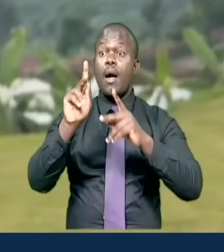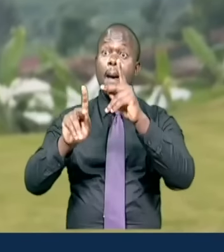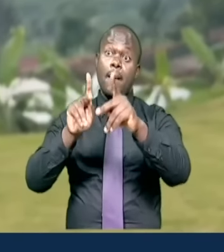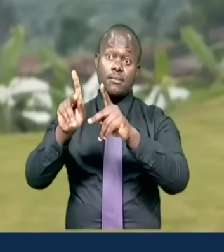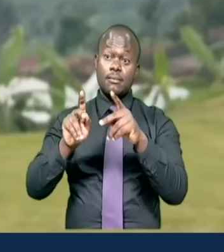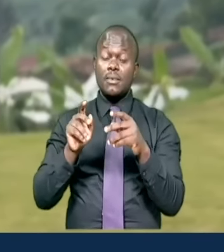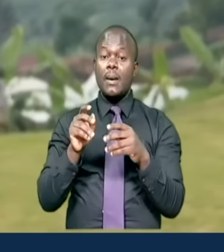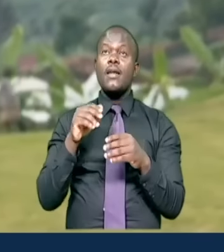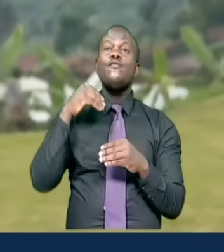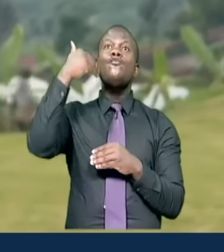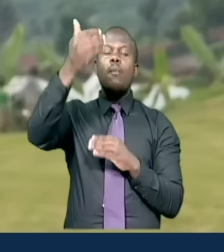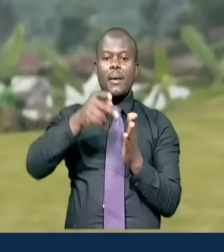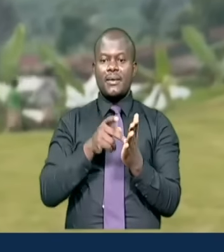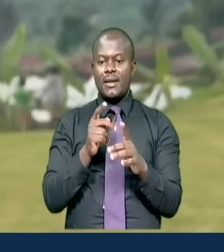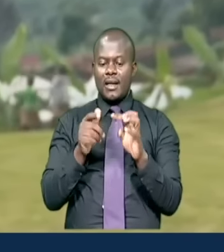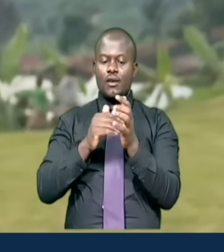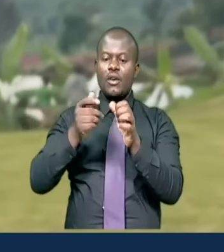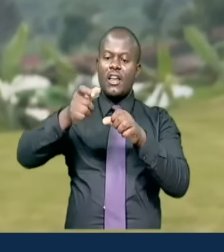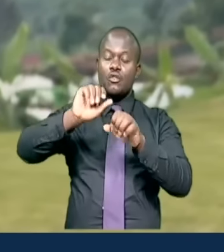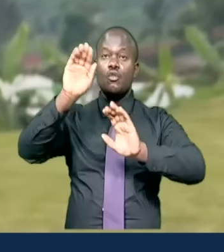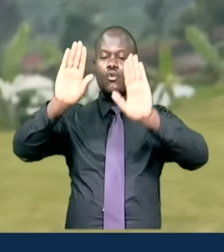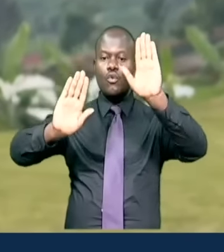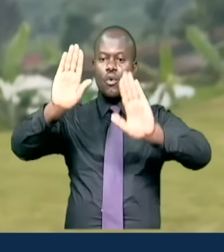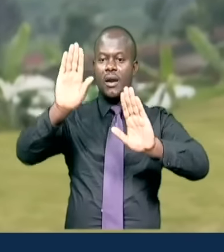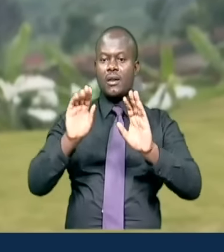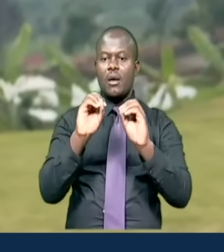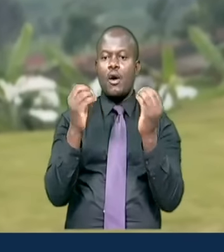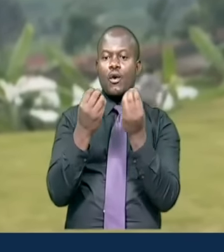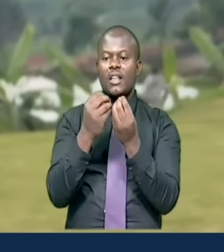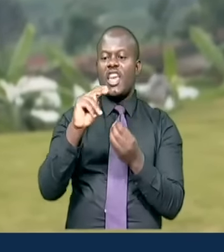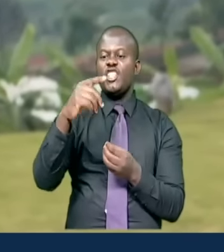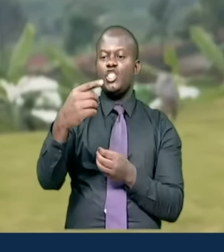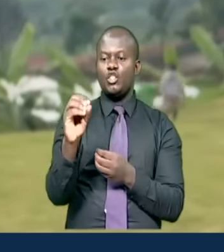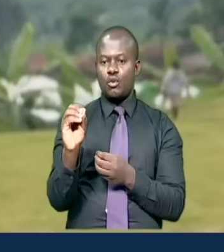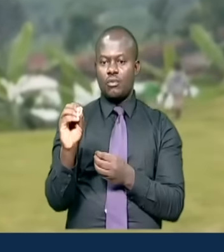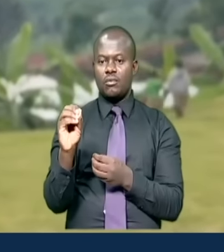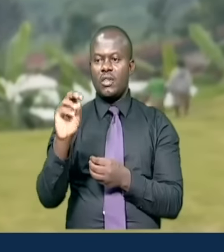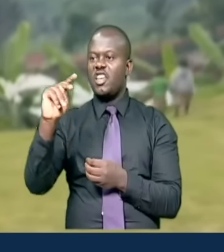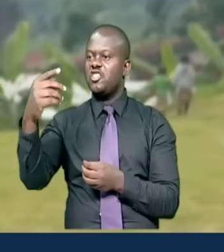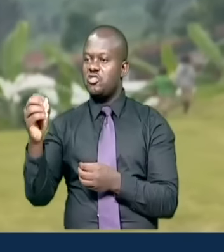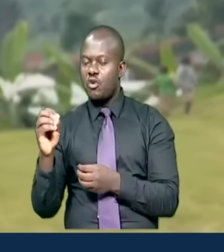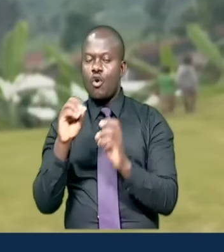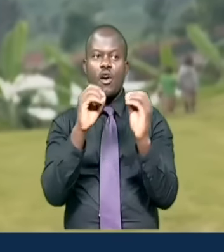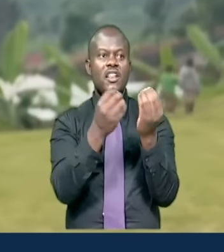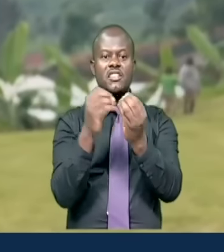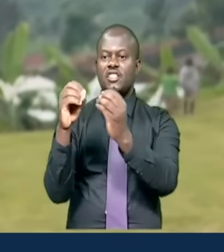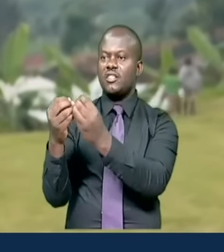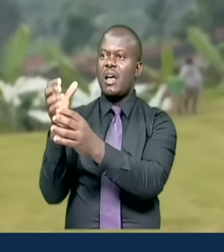bakazishyura, ariko hakaniyongeraho n'uruhare rwa ya miryango itegamiye kuri leta ONG